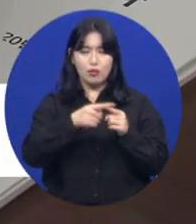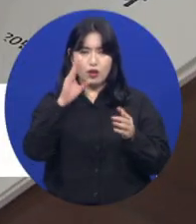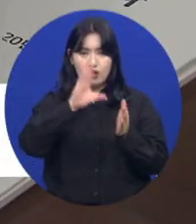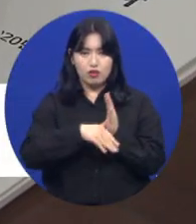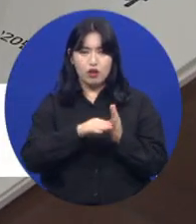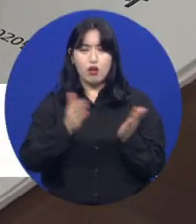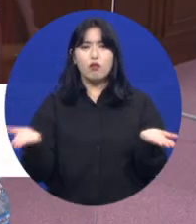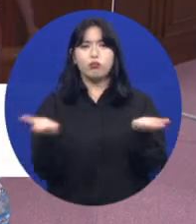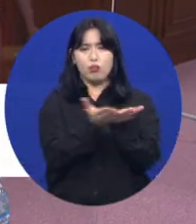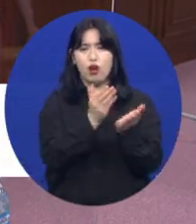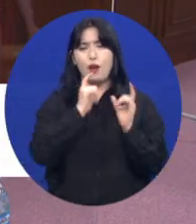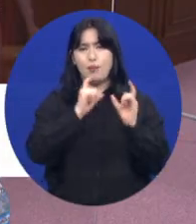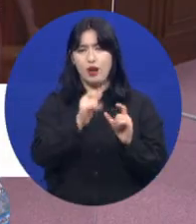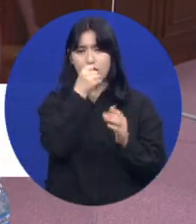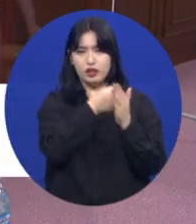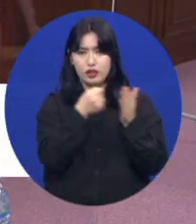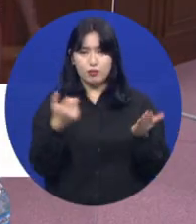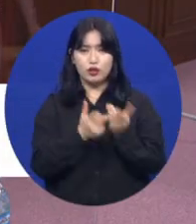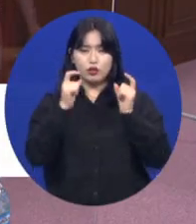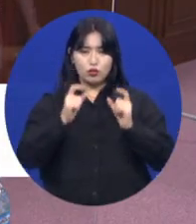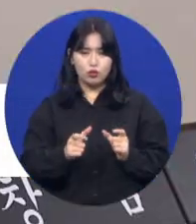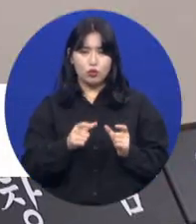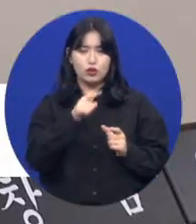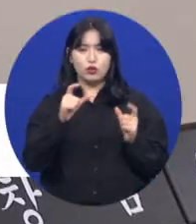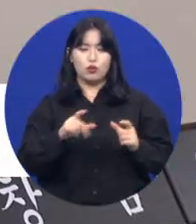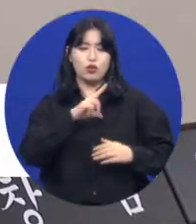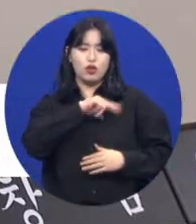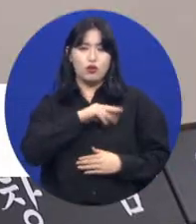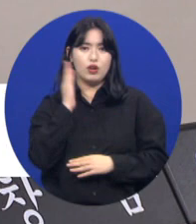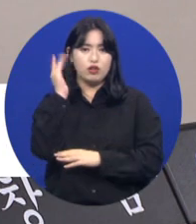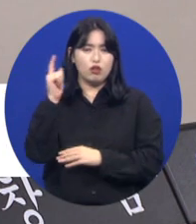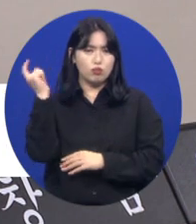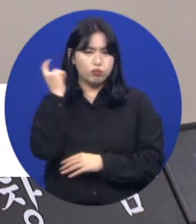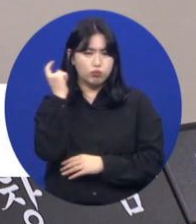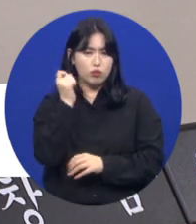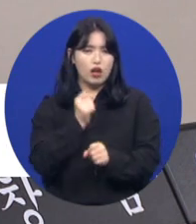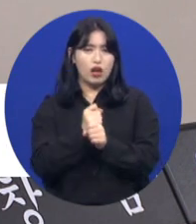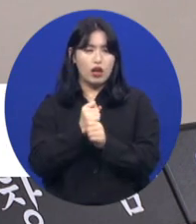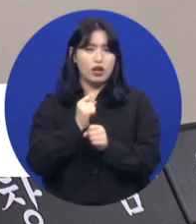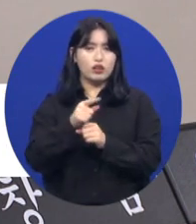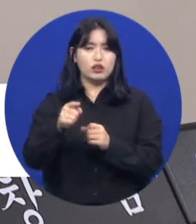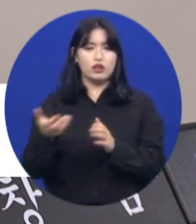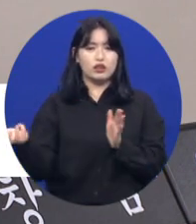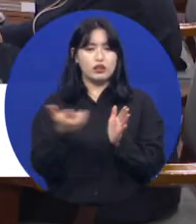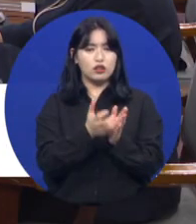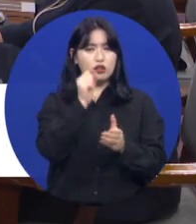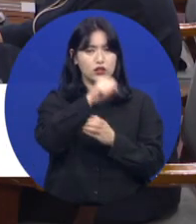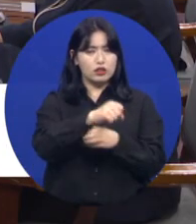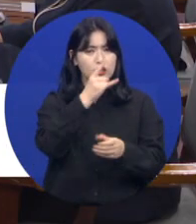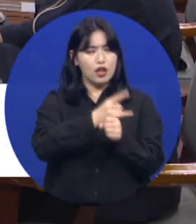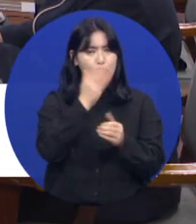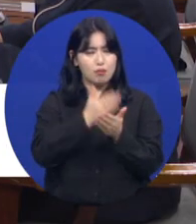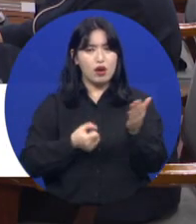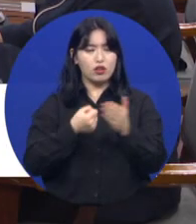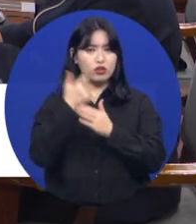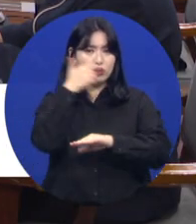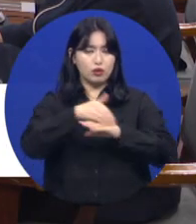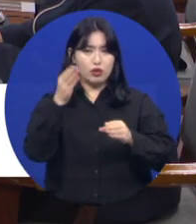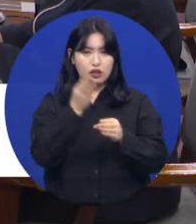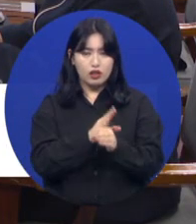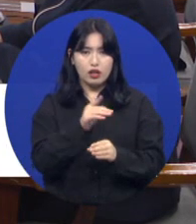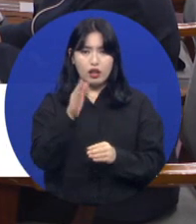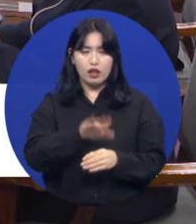판정이 나온 만큼 제주도는 도의회의 의견 청취 절차를 거쳐 이전 승인 여부를 결정하게 되는데 의회